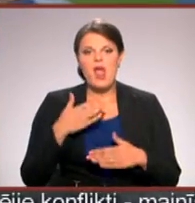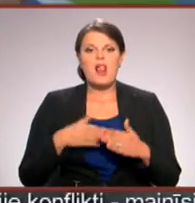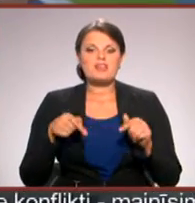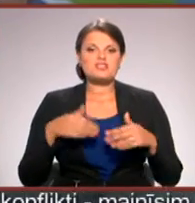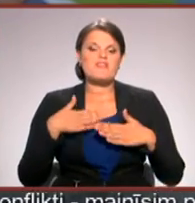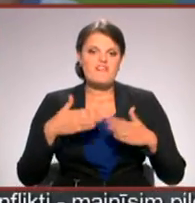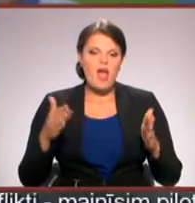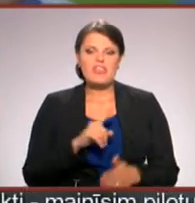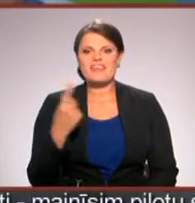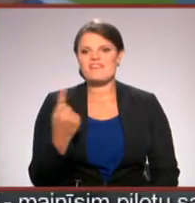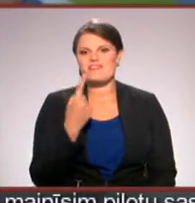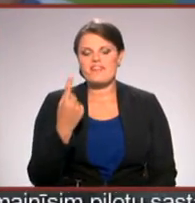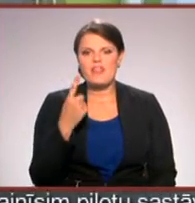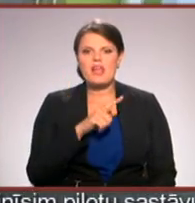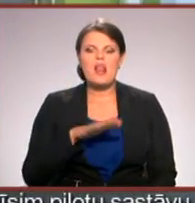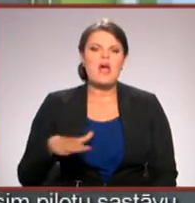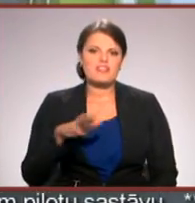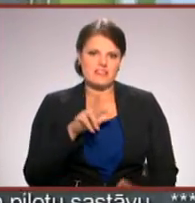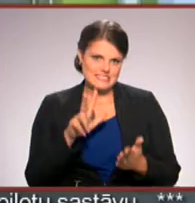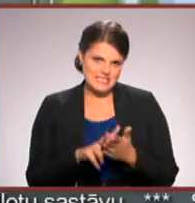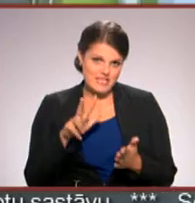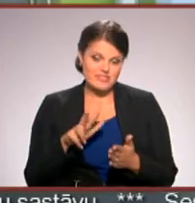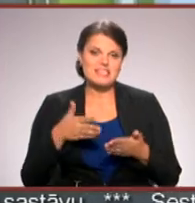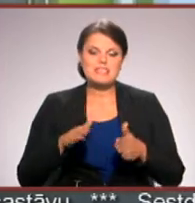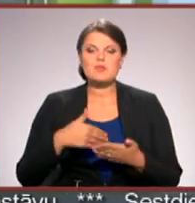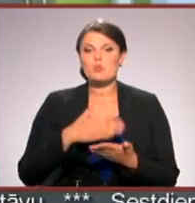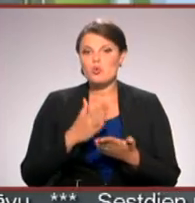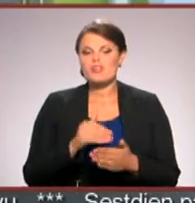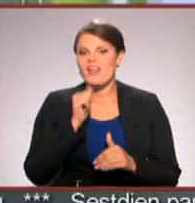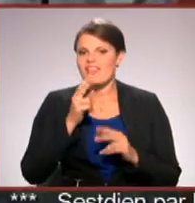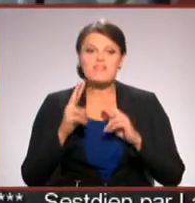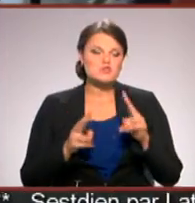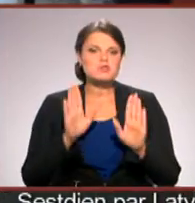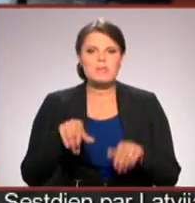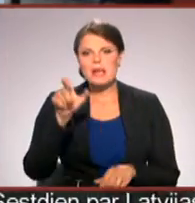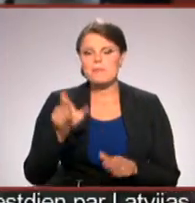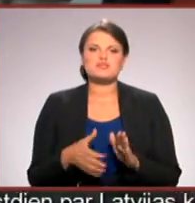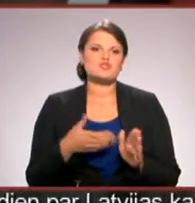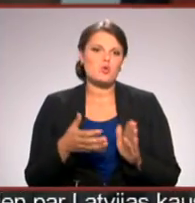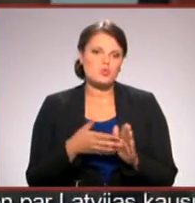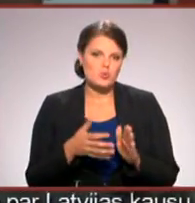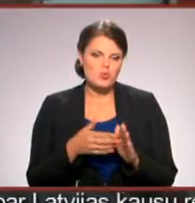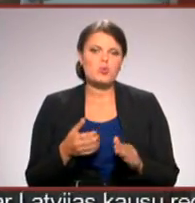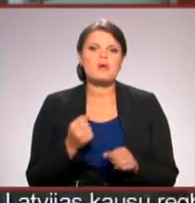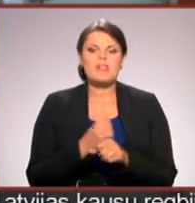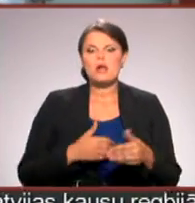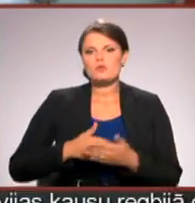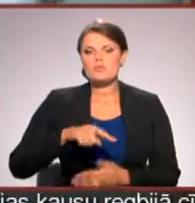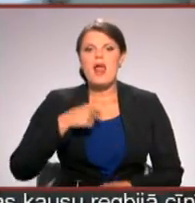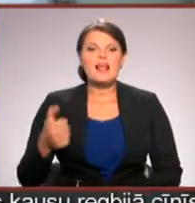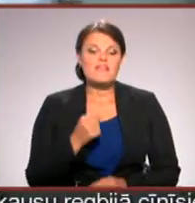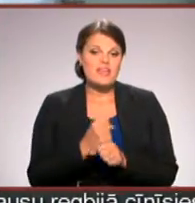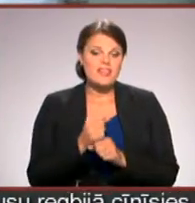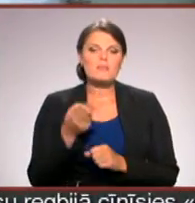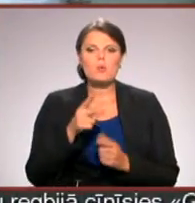vanna ir vienīgā Latvijā certificēta. Dzemdību nodaļa šobrīd arī nevar sūdzēties par personāla trūkumu, darba turpina ilgadējie